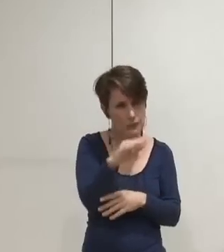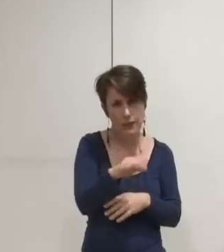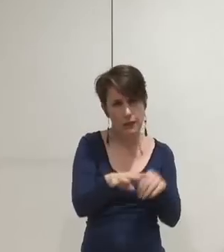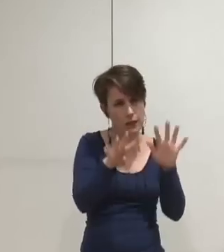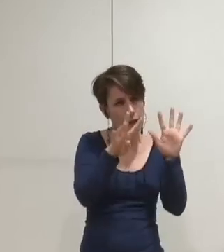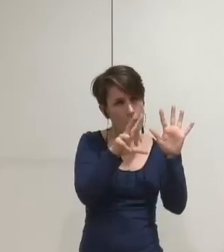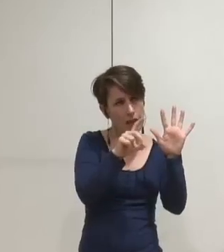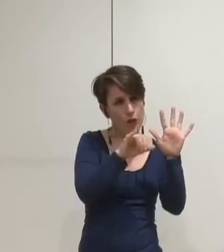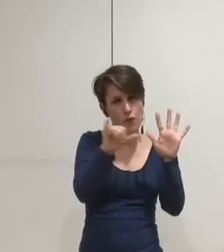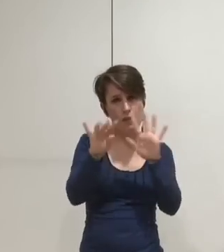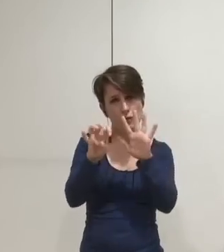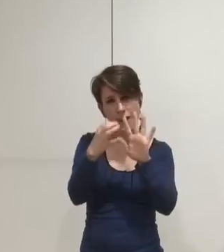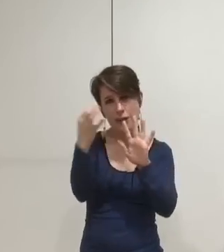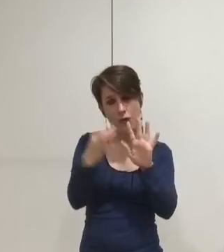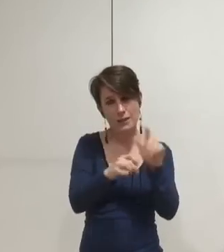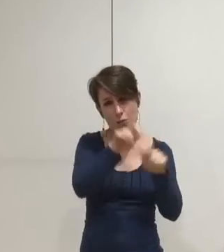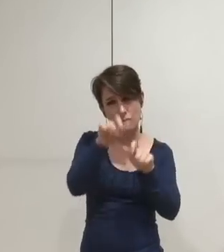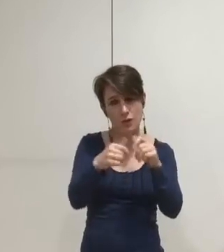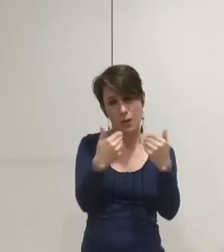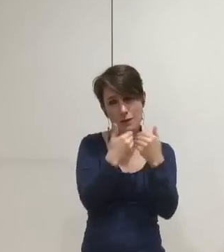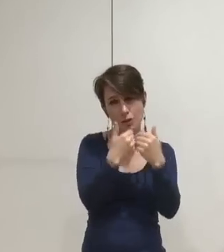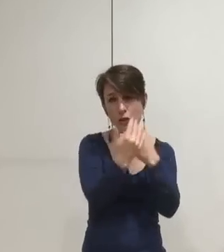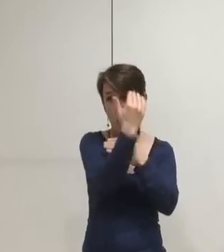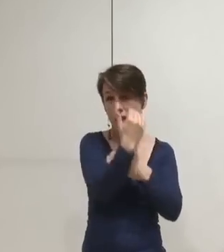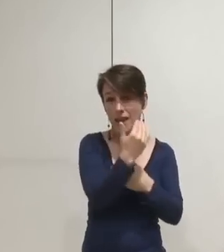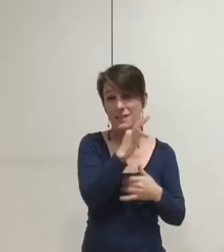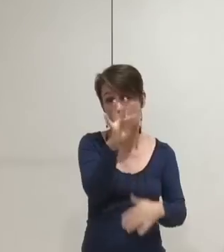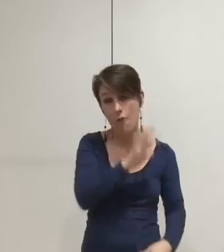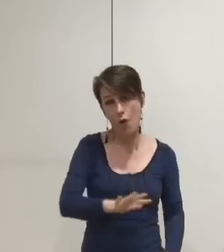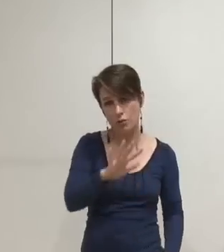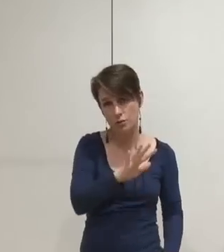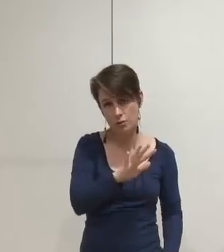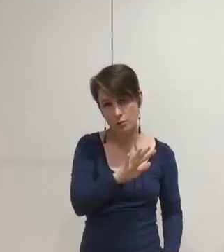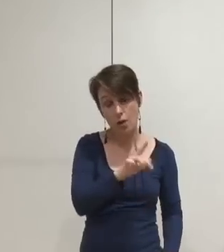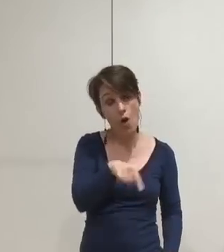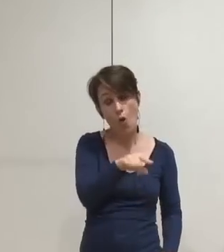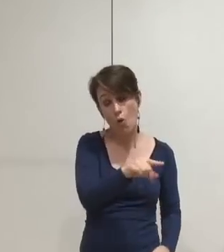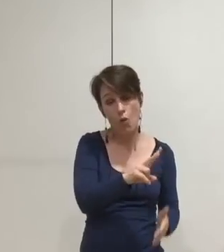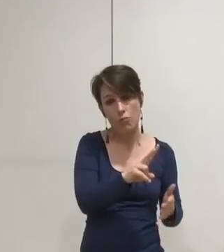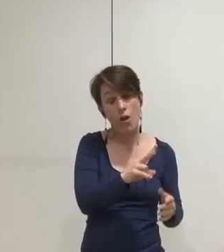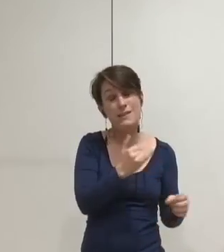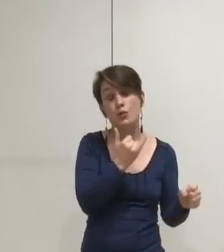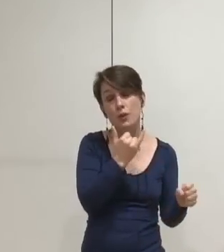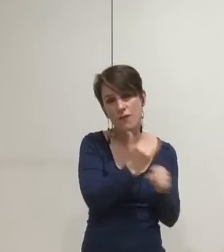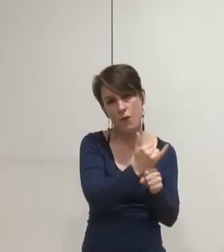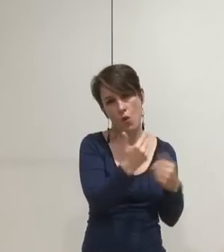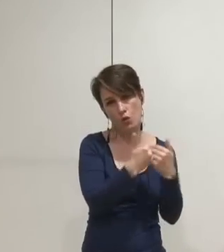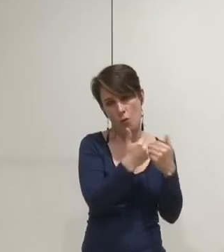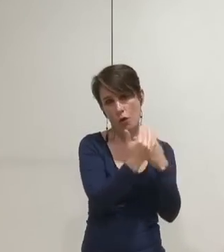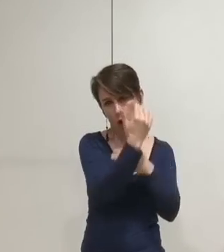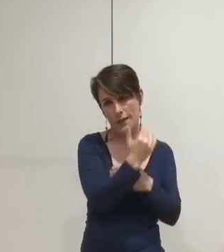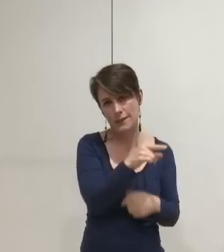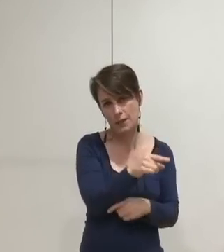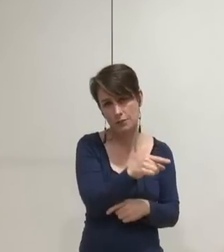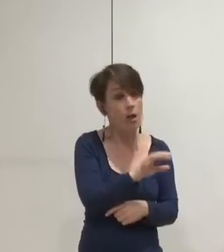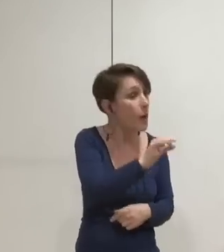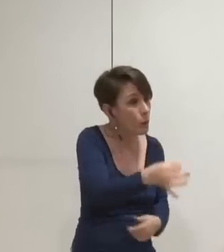80 à 90 % des demandeurs sont en réalité de faux demandeurs d'asile puisque mais